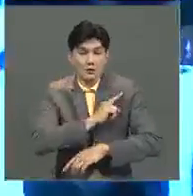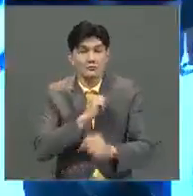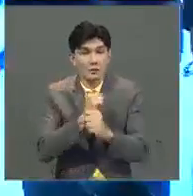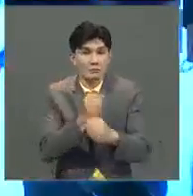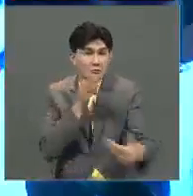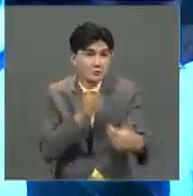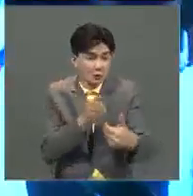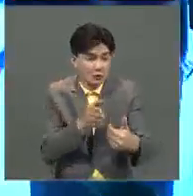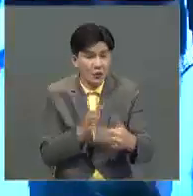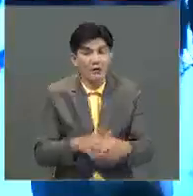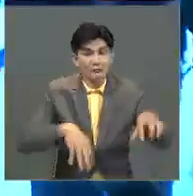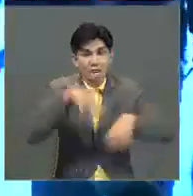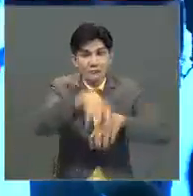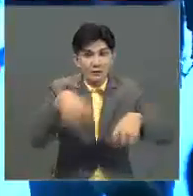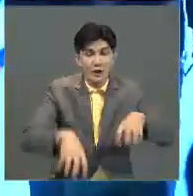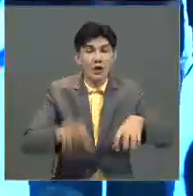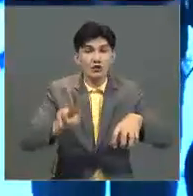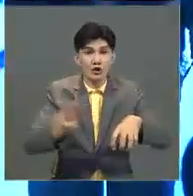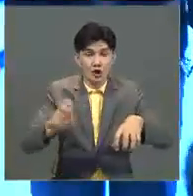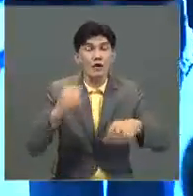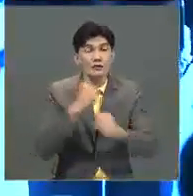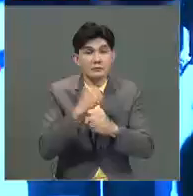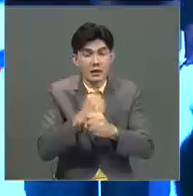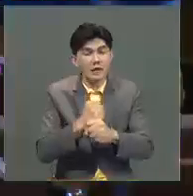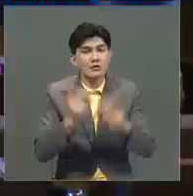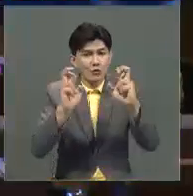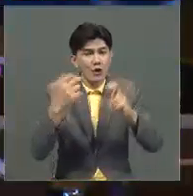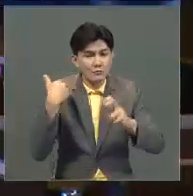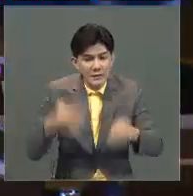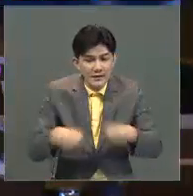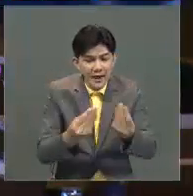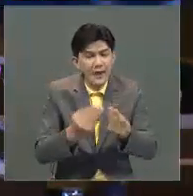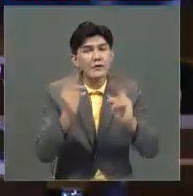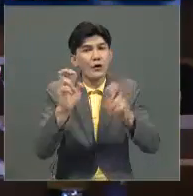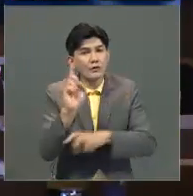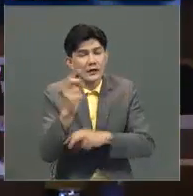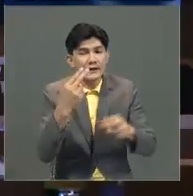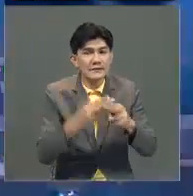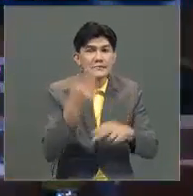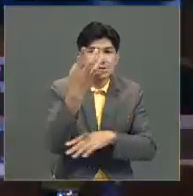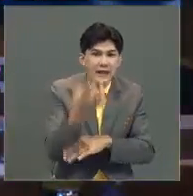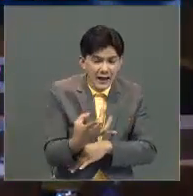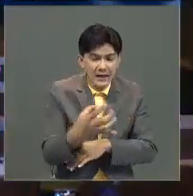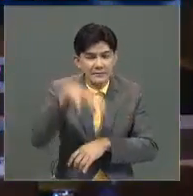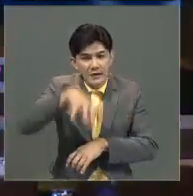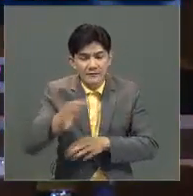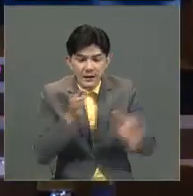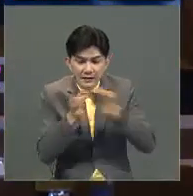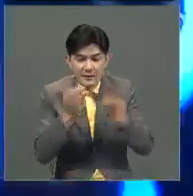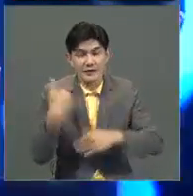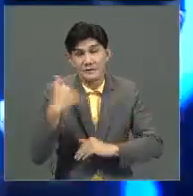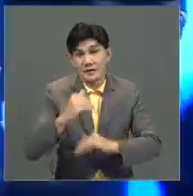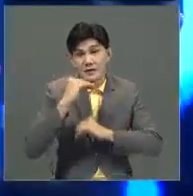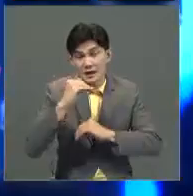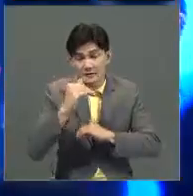ชอบโดยตรงกว่า200หน่วยงานโดยคณะทำงานจะส่งประเด็นว่าเป็นประเด็นใดชื่อหน่วยงานใดที่จะต้องชี้แจงกำหนด